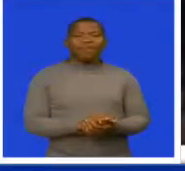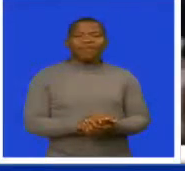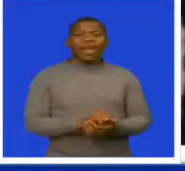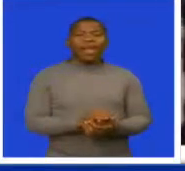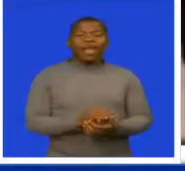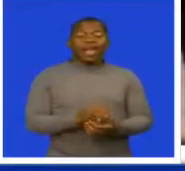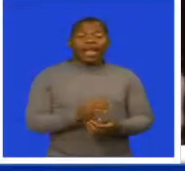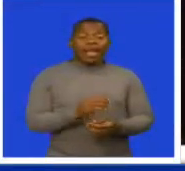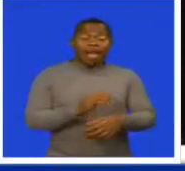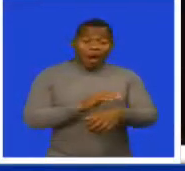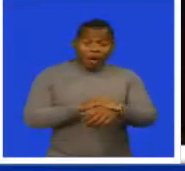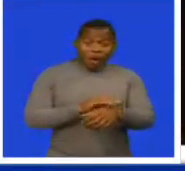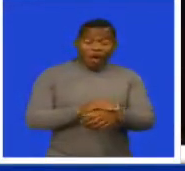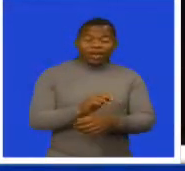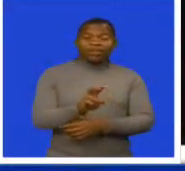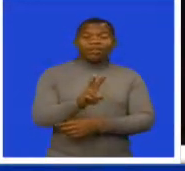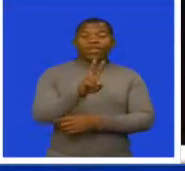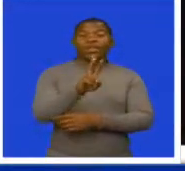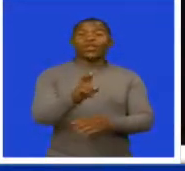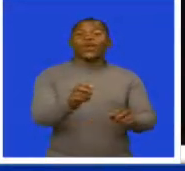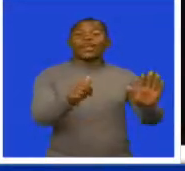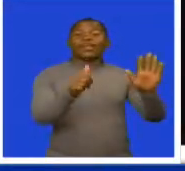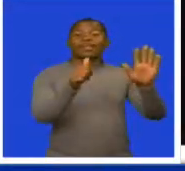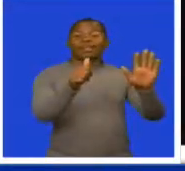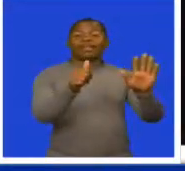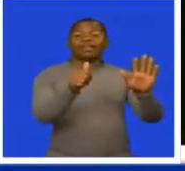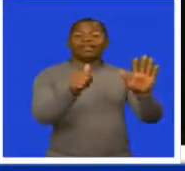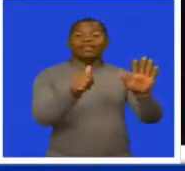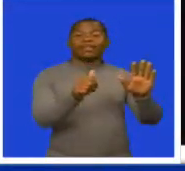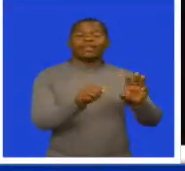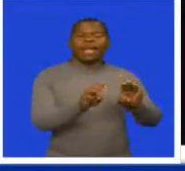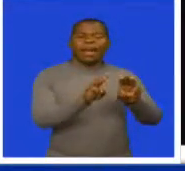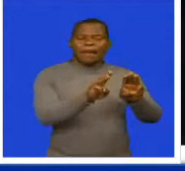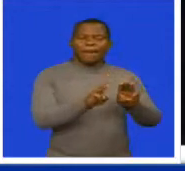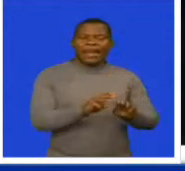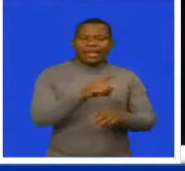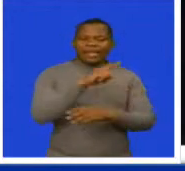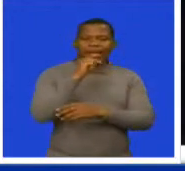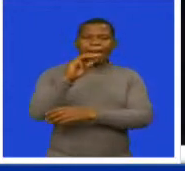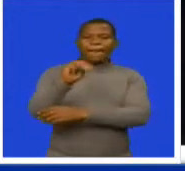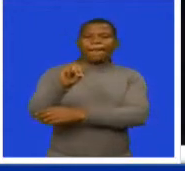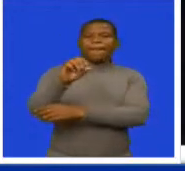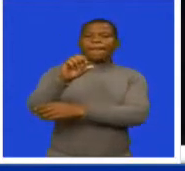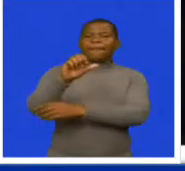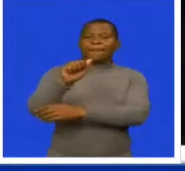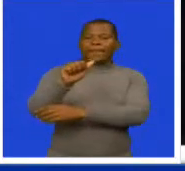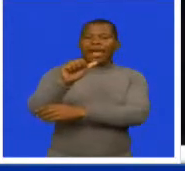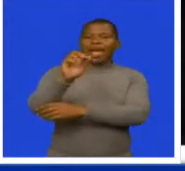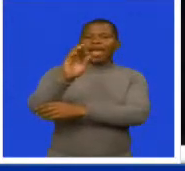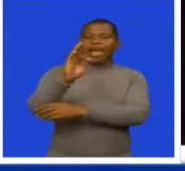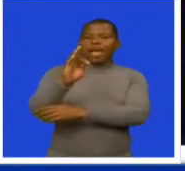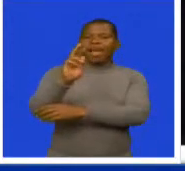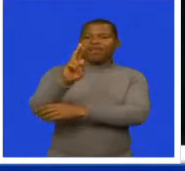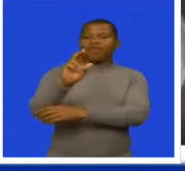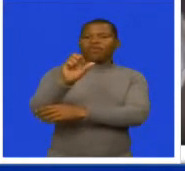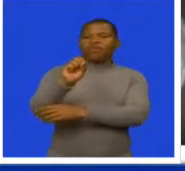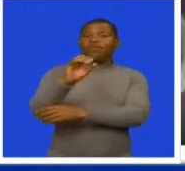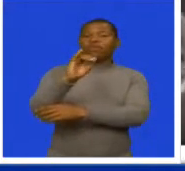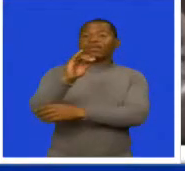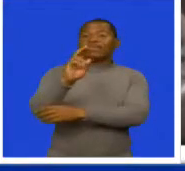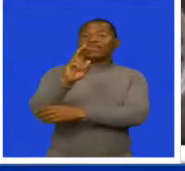lamabili nesithupha wasendzaweni yasemafusini kanye nathamsanqa mhlangalo neminyaka lelishumi